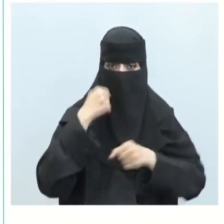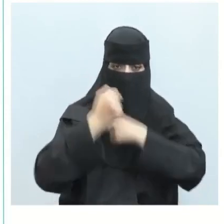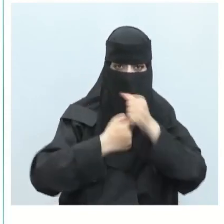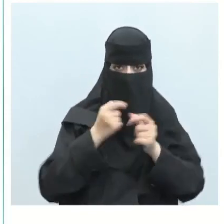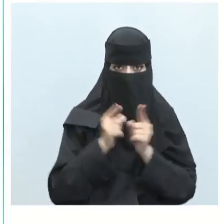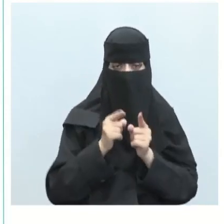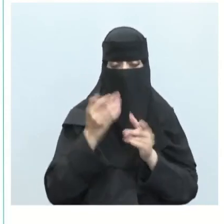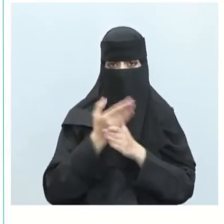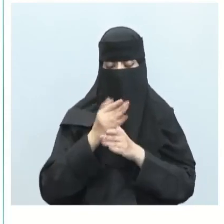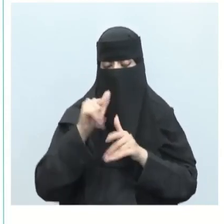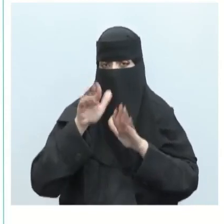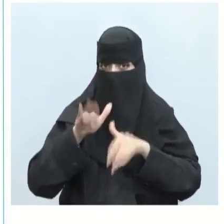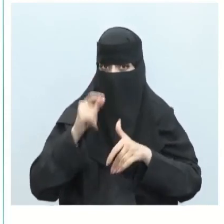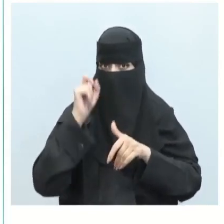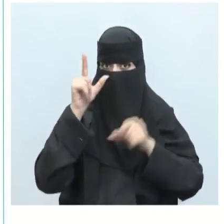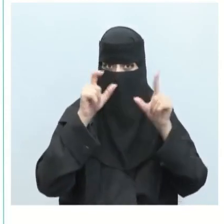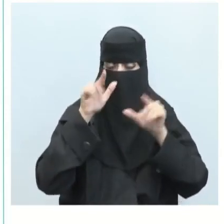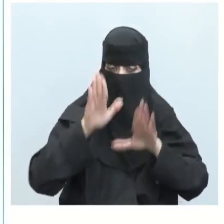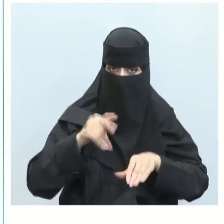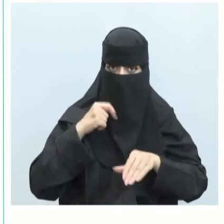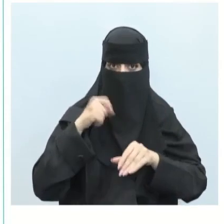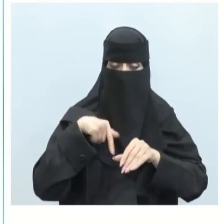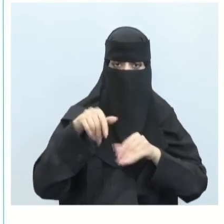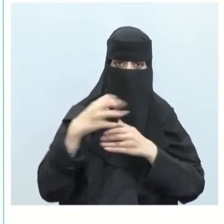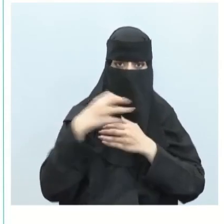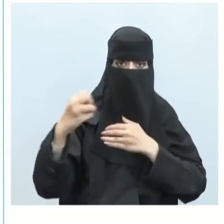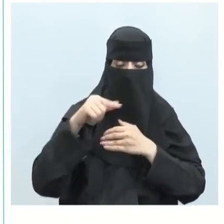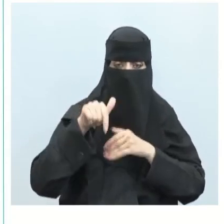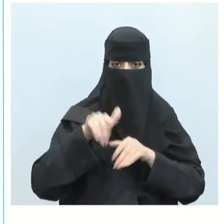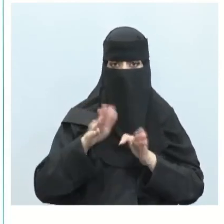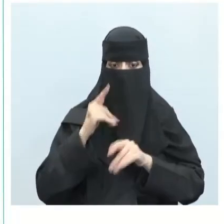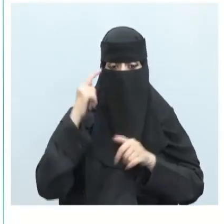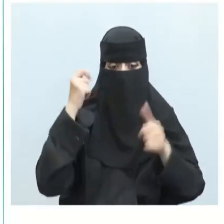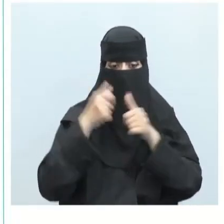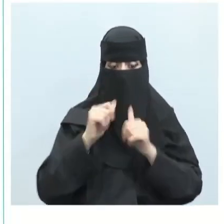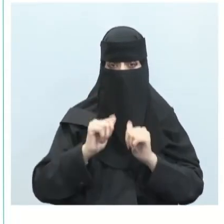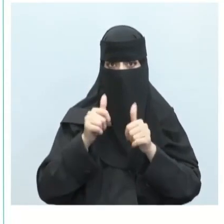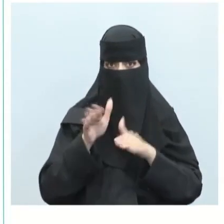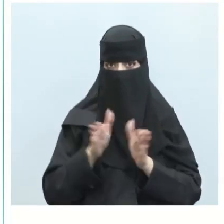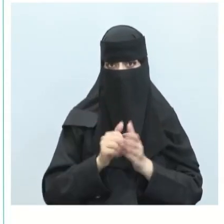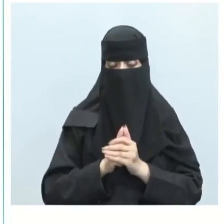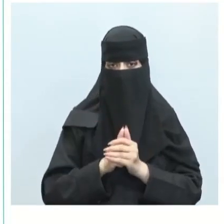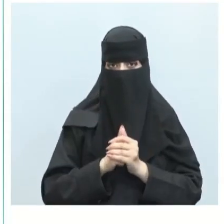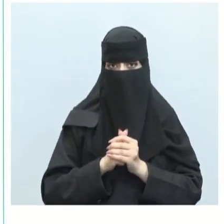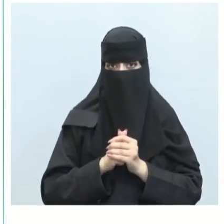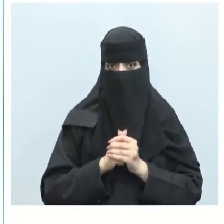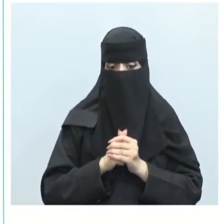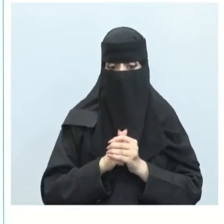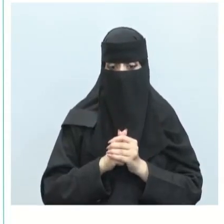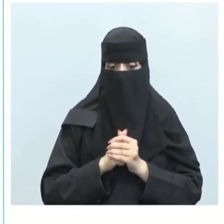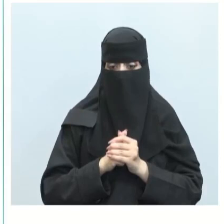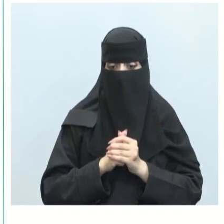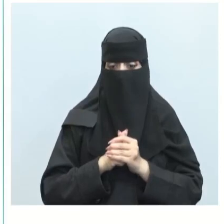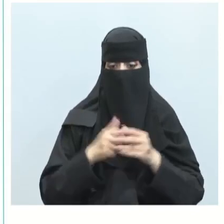تحديد سببها وهل توجد اشاره على وجود تهديد امني محتمل نتذكر معا كيف قمنا باستخدام خيار معلومات